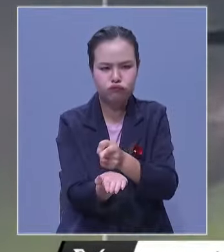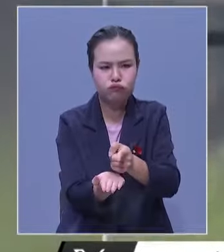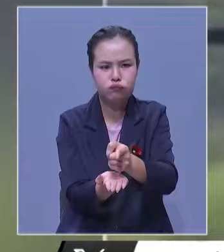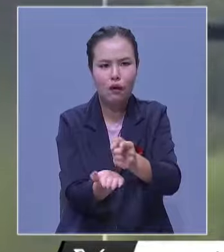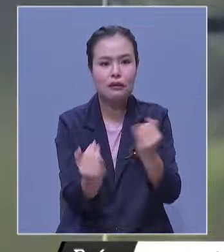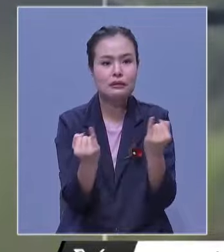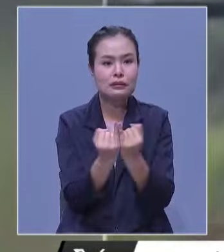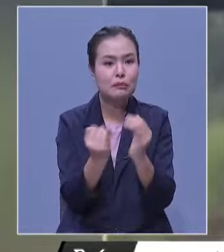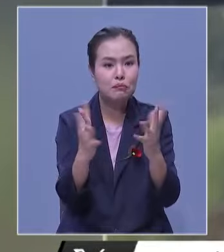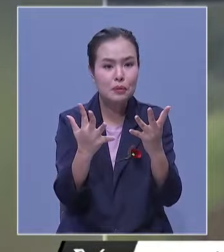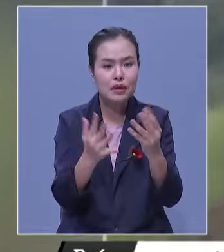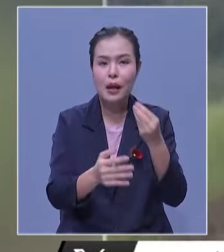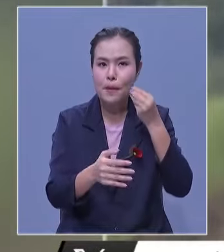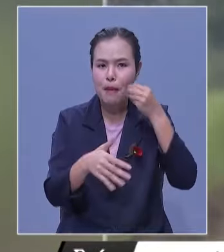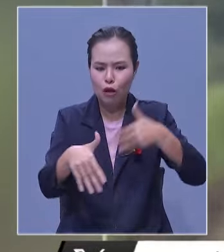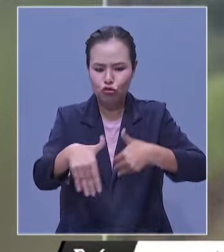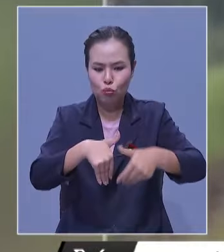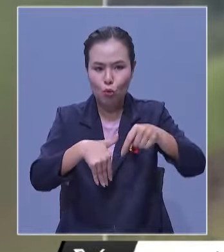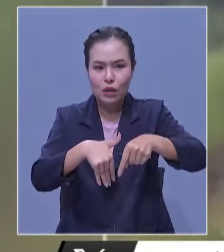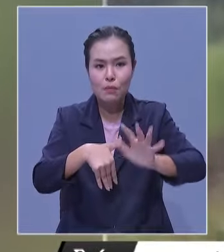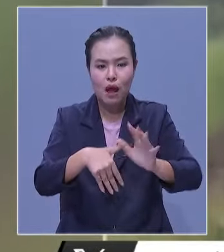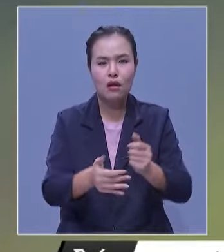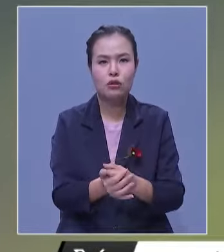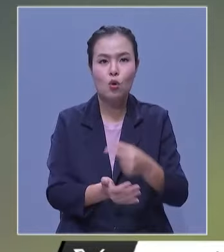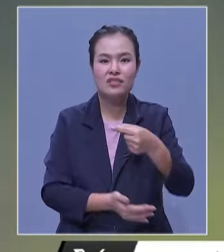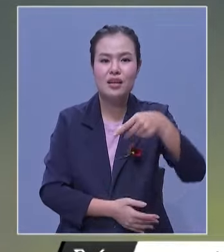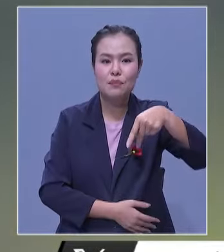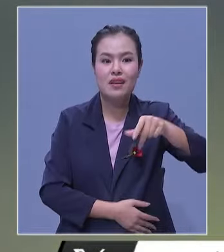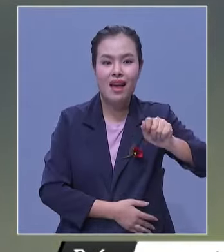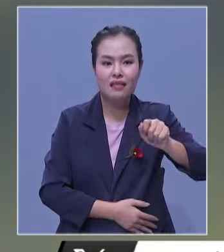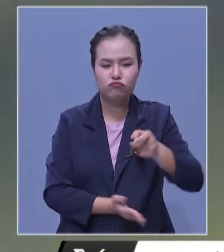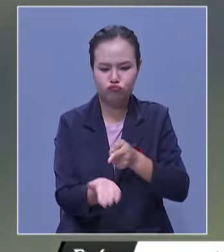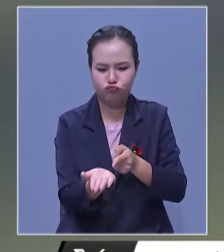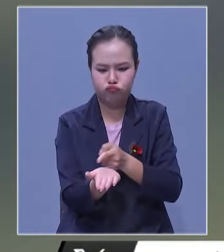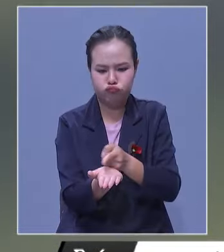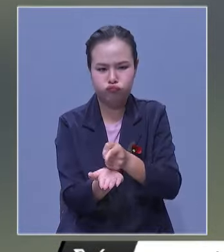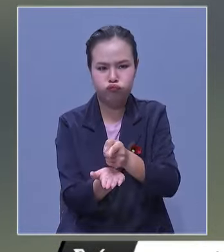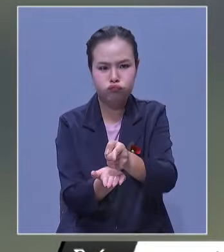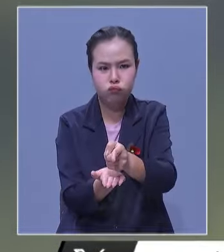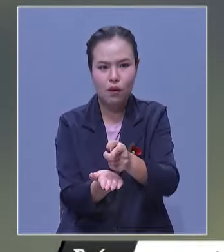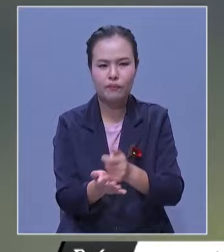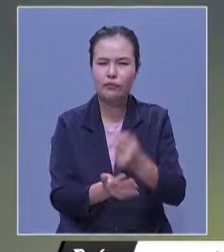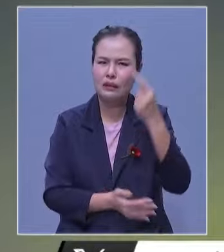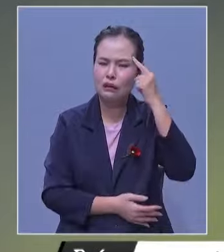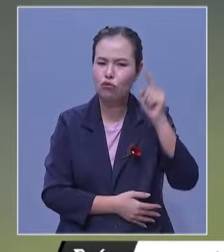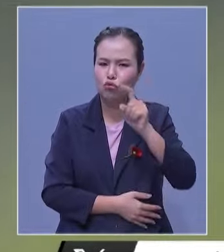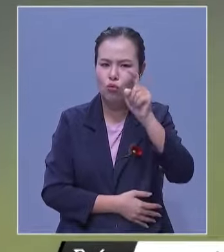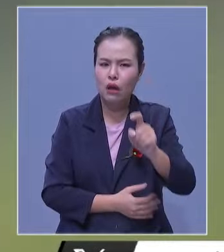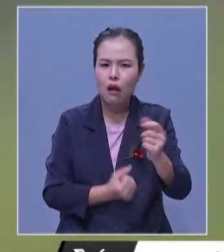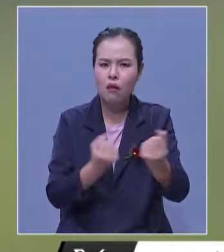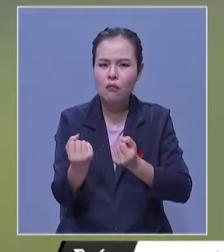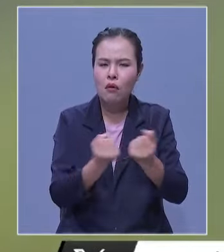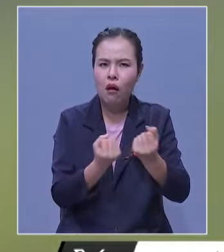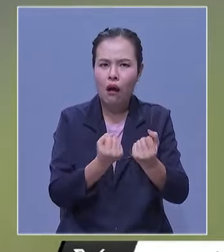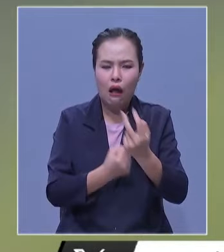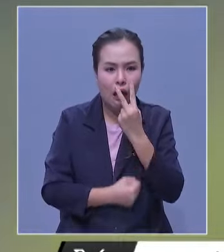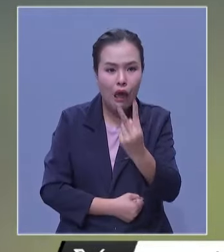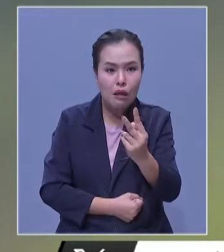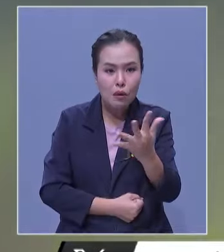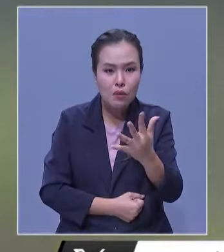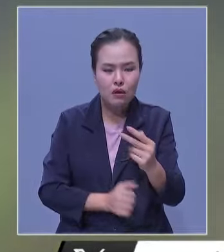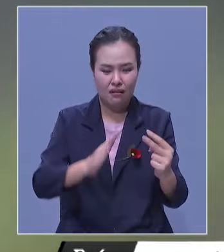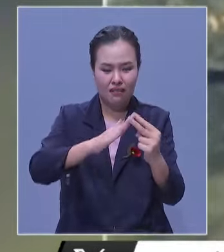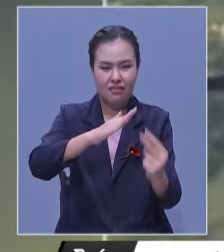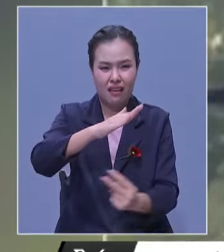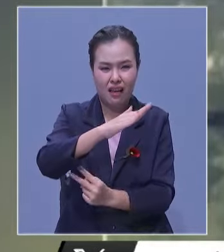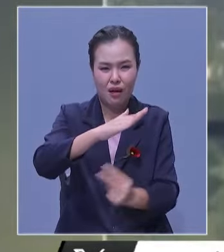พื้นที่อาจจะขับตาม GPS มานะครับแล้วก็สงสัยว่า ทำไมคนขับเนี่ยไม่ได้สังเกตเลยเหรอว่าสภาพของสะ